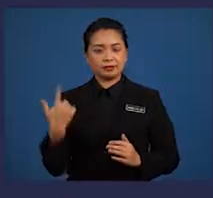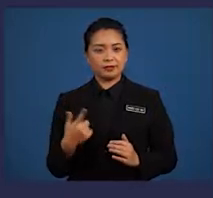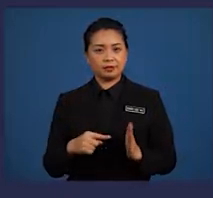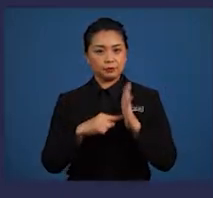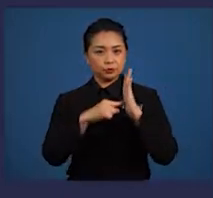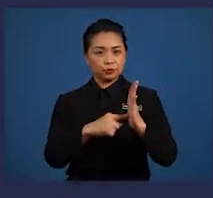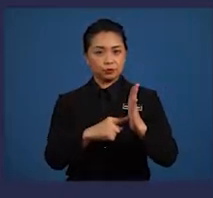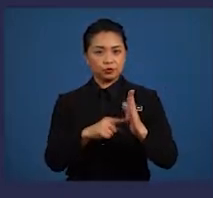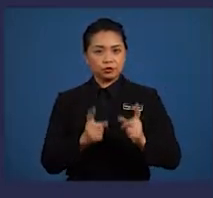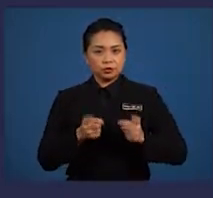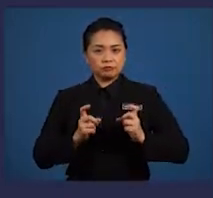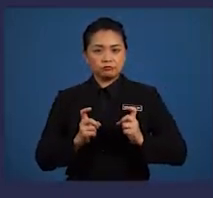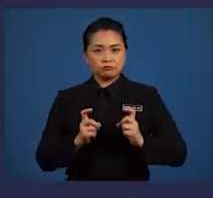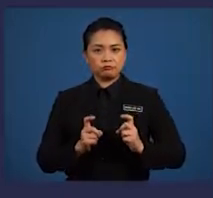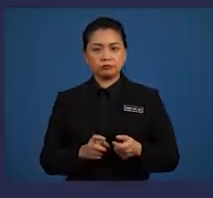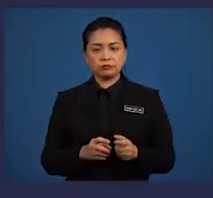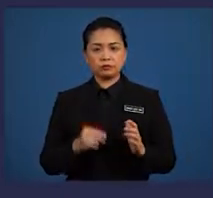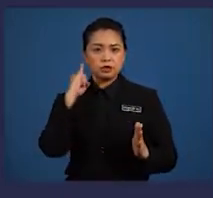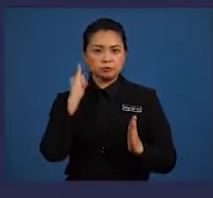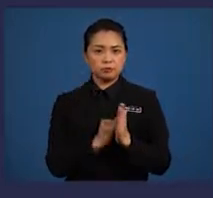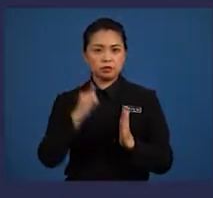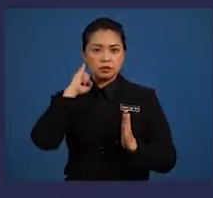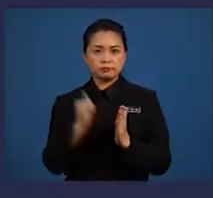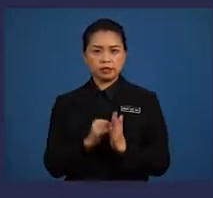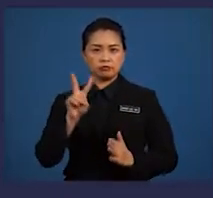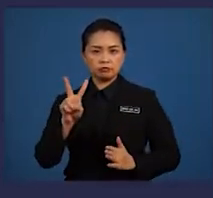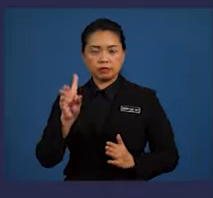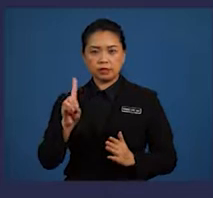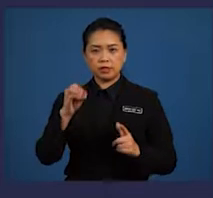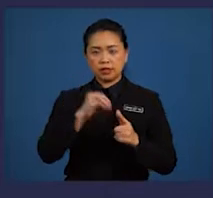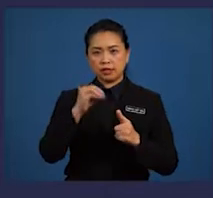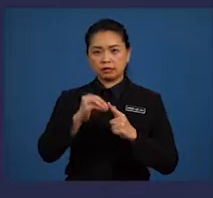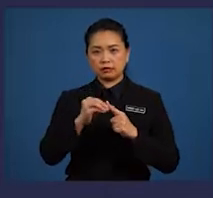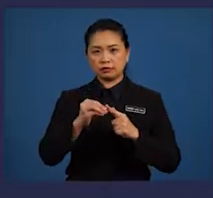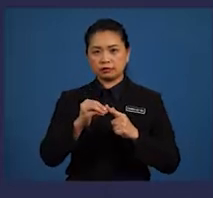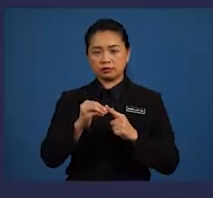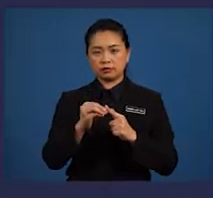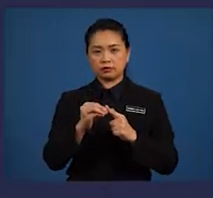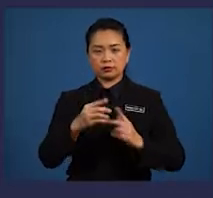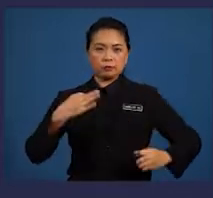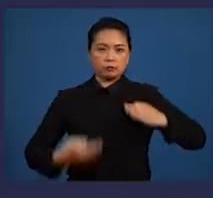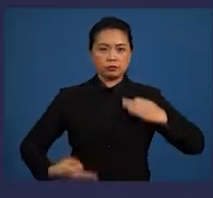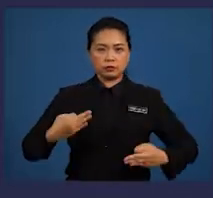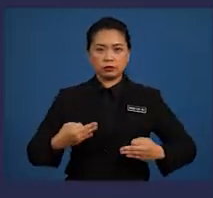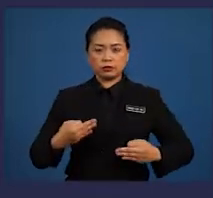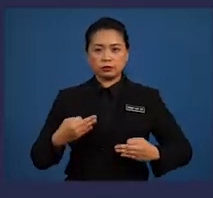paparan mantap susunan image mesin hiduo di atau polisi model agar menghasilkan